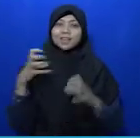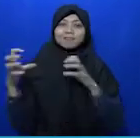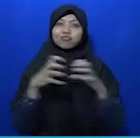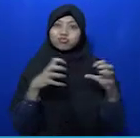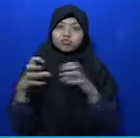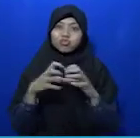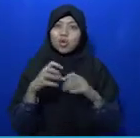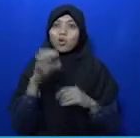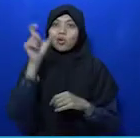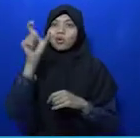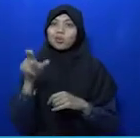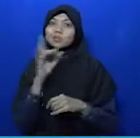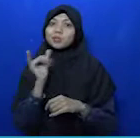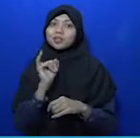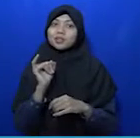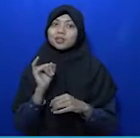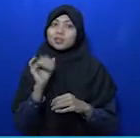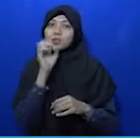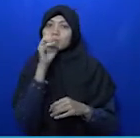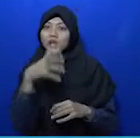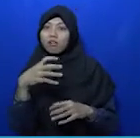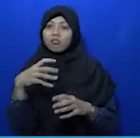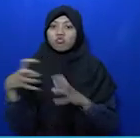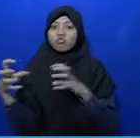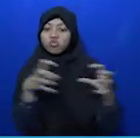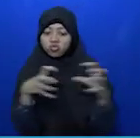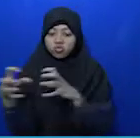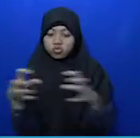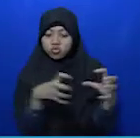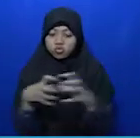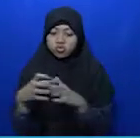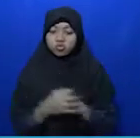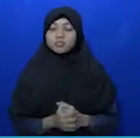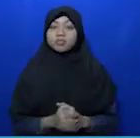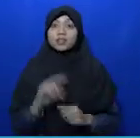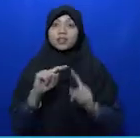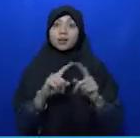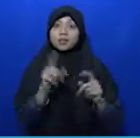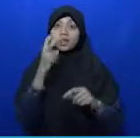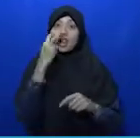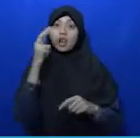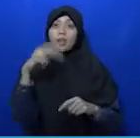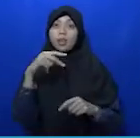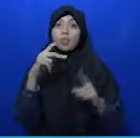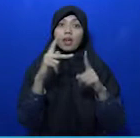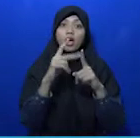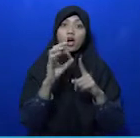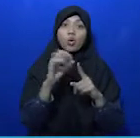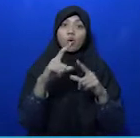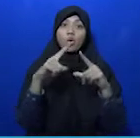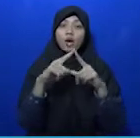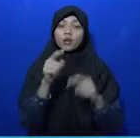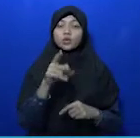pengikat. Buat saya, buat kami itu melihat HOA itu sebagai light at the end of the tunnel.